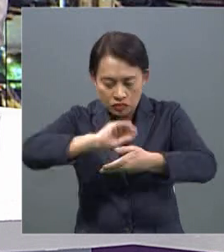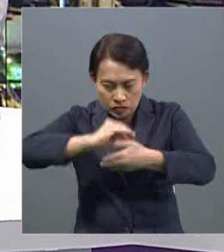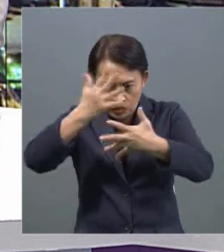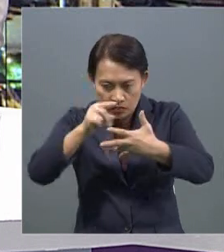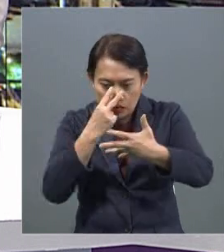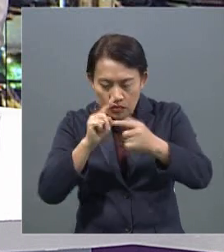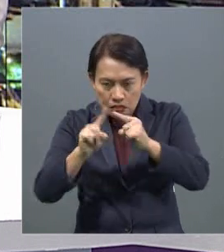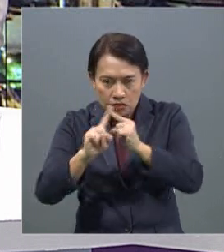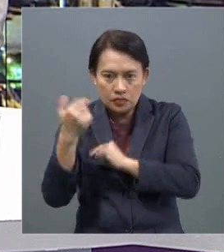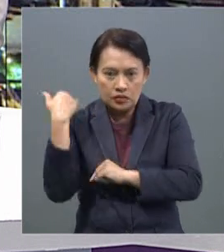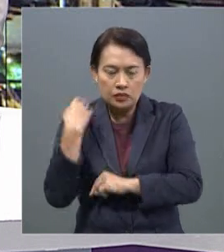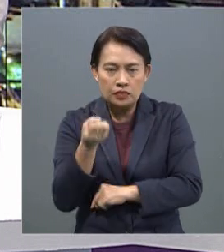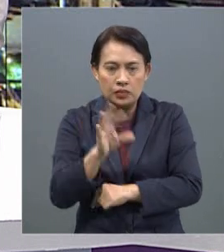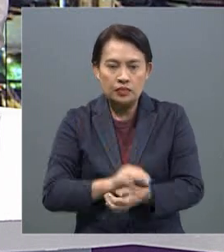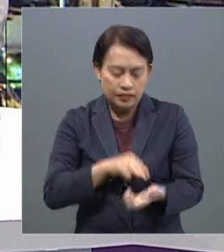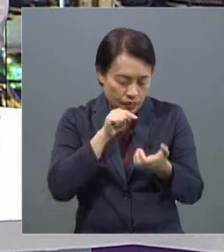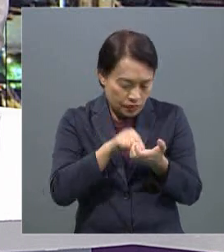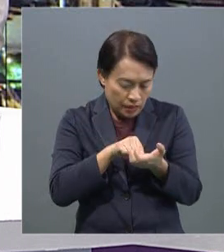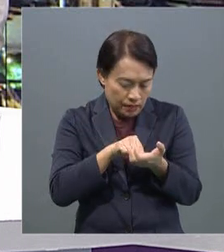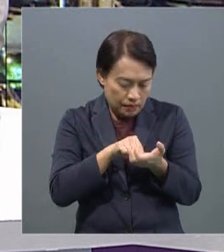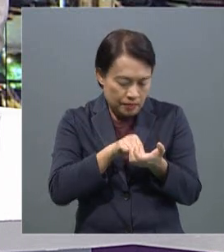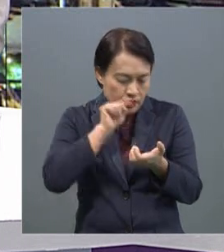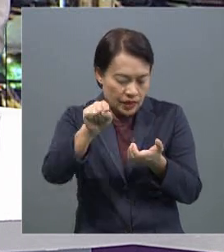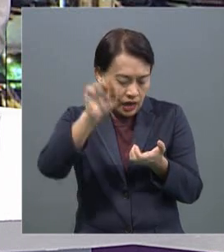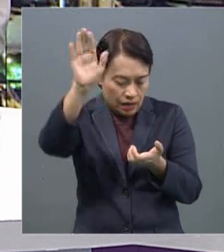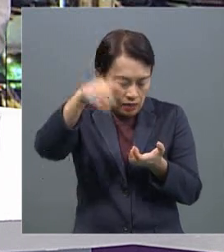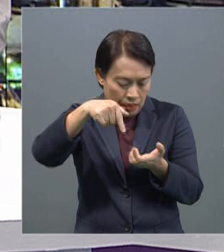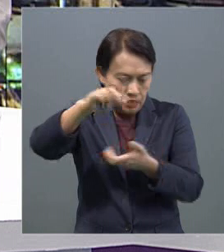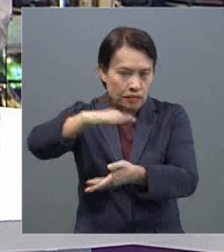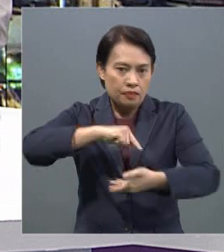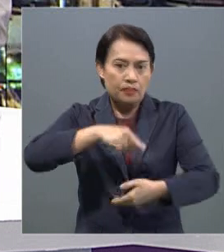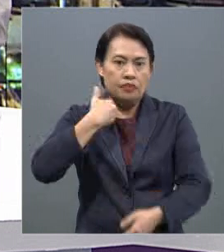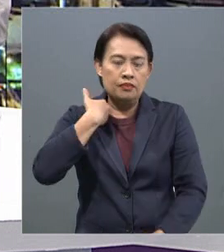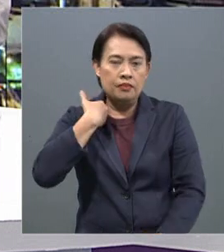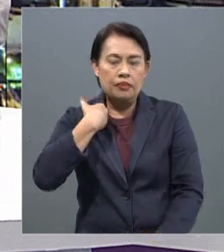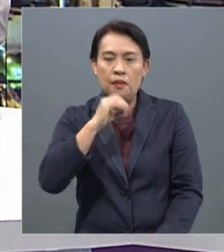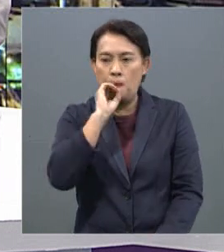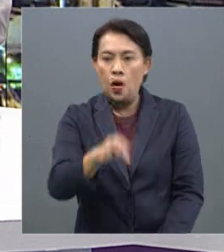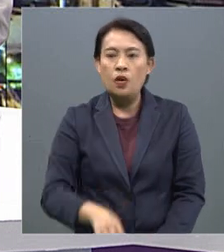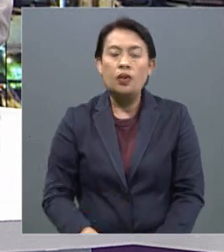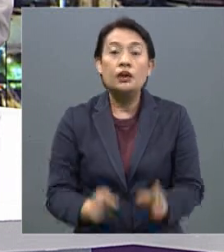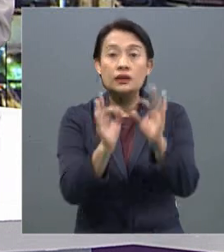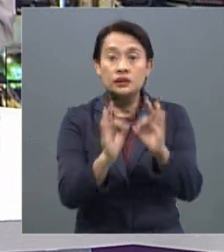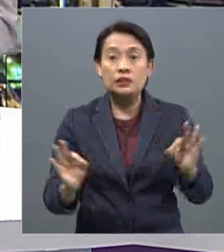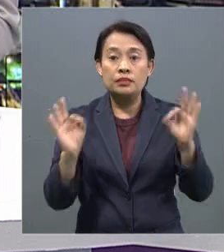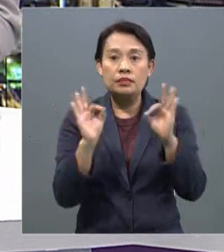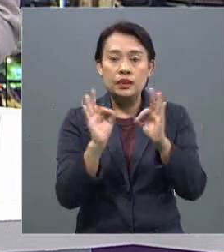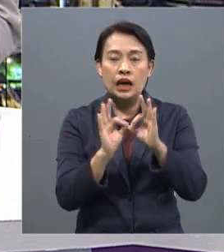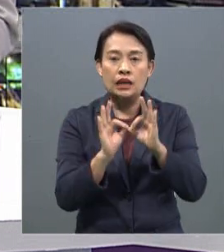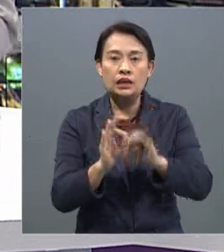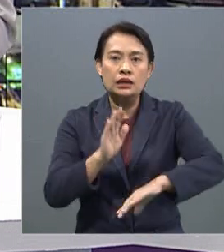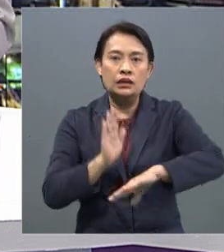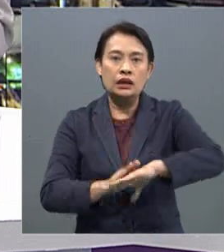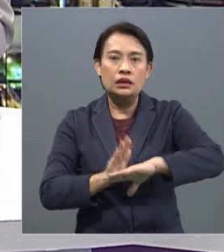มากแล้วมีแบบสั่งปึ๊บวันเดียวก็มาถึงมาส่งได้ถึงต้องมาบอกว่าต้องมาย้ำเตือนกันอีกครั้งเพราะว่าก่อนหน้านี้